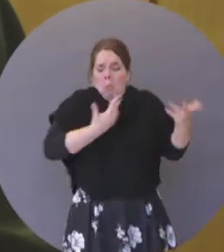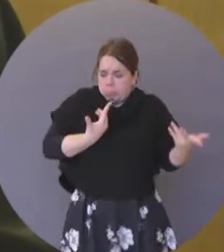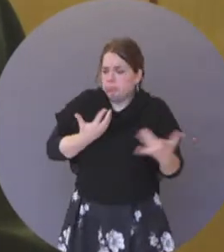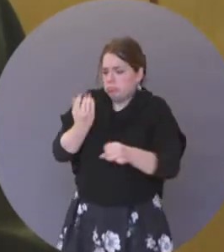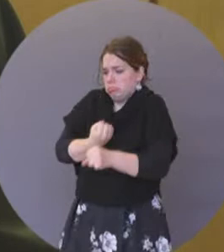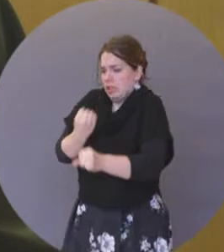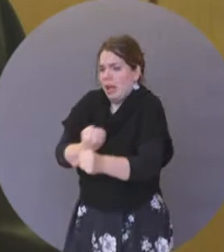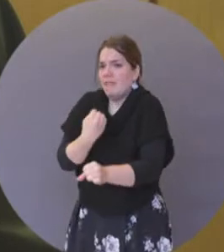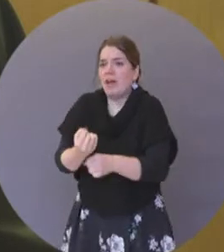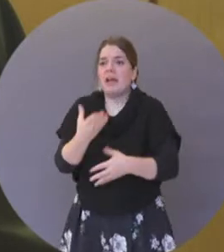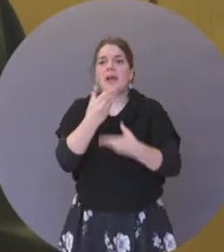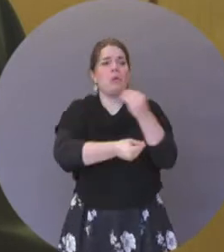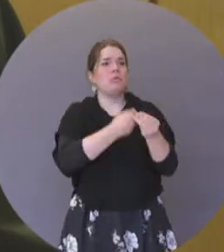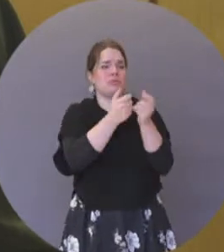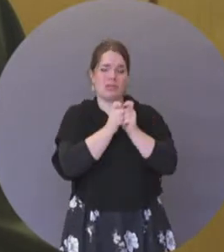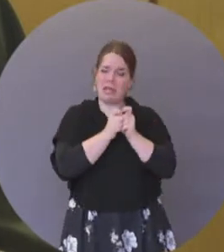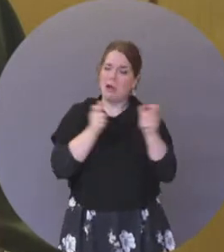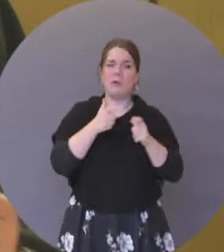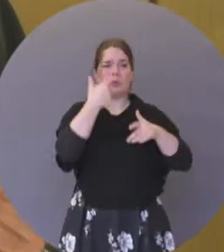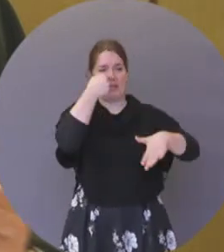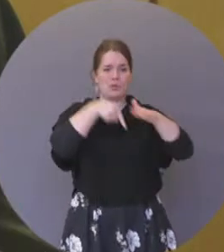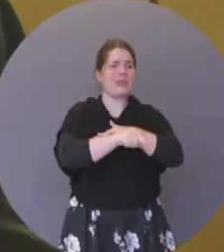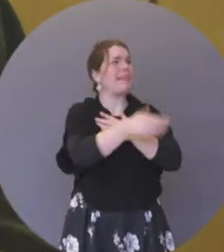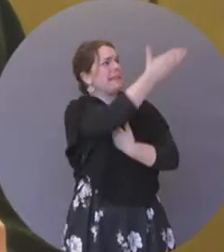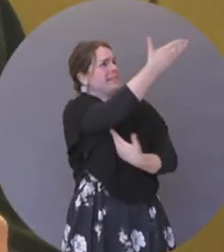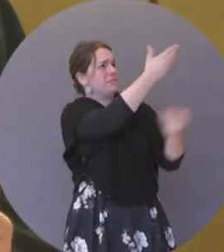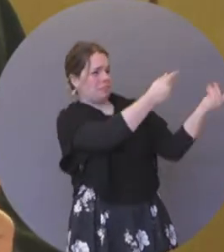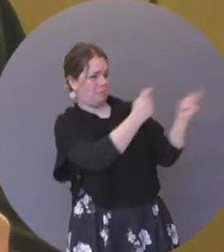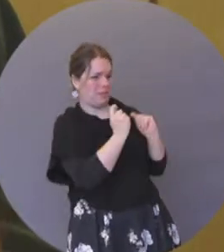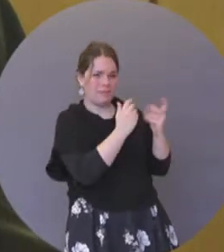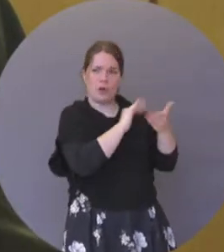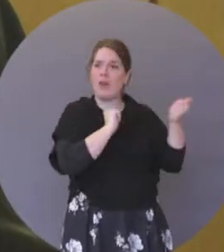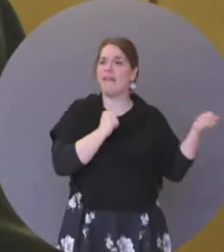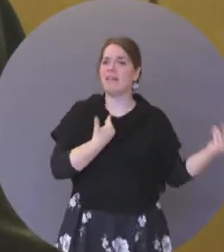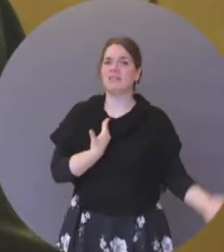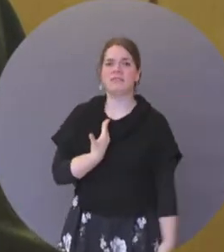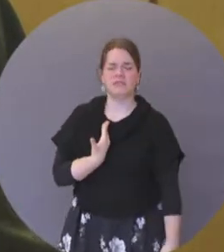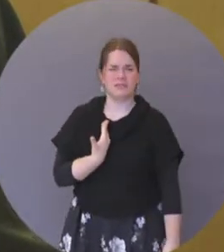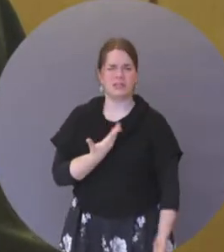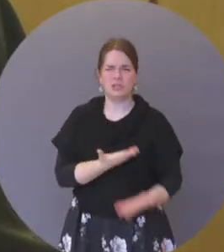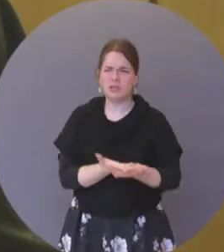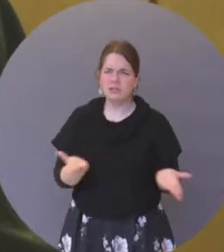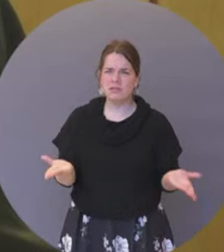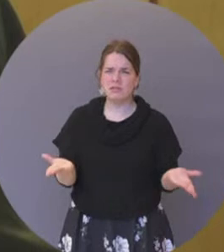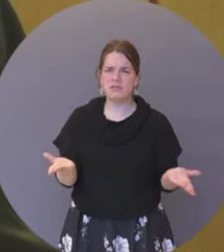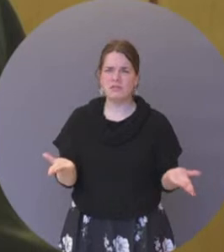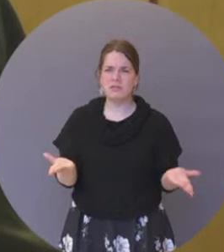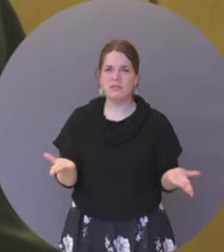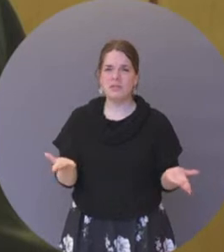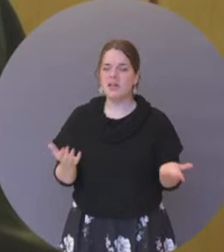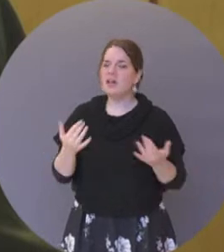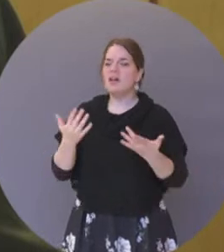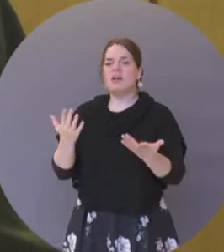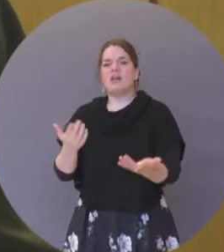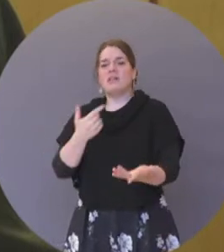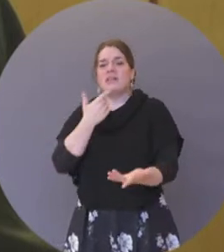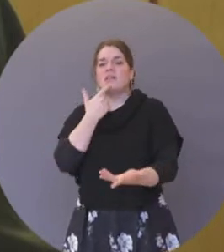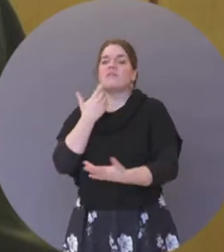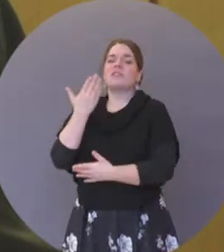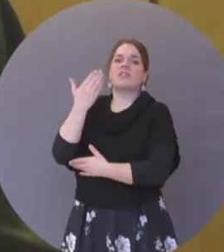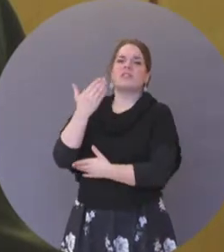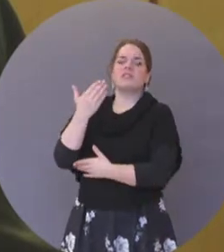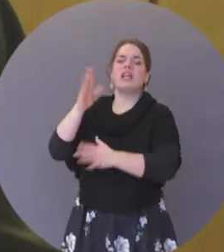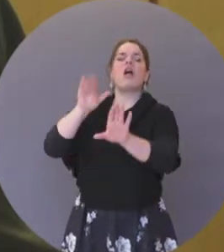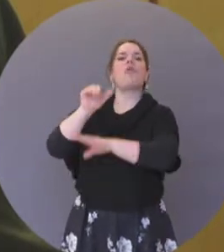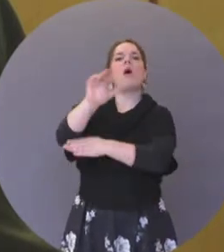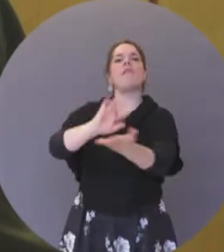l'État et on en parlait mais ce ne sont pas les Assises Nationales du Bien Vieillir qui vont avoir lieu la semaine prochaine au Havre